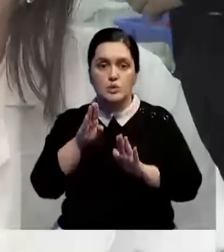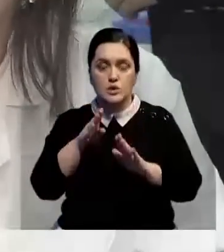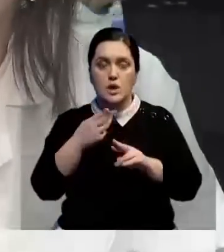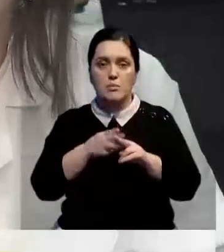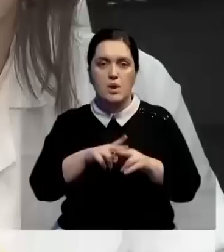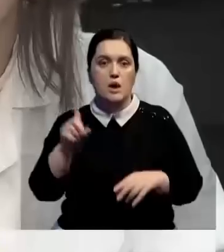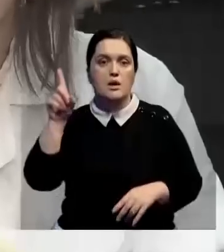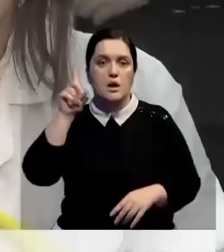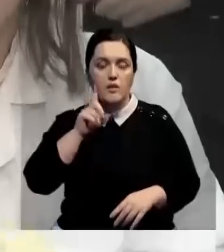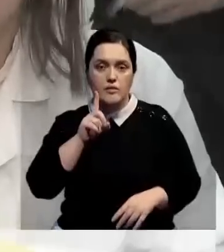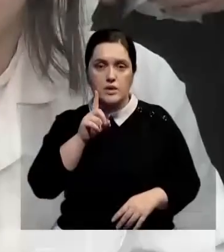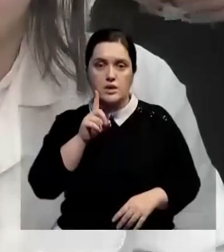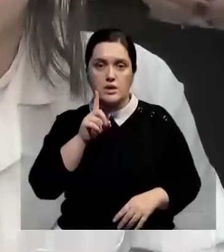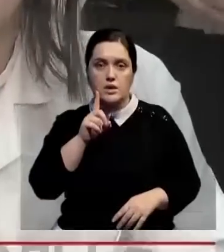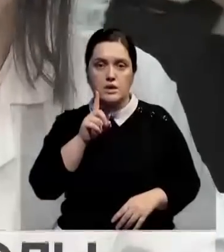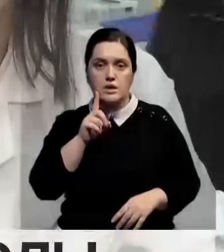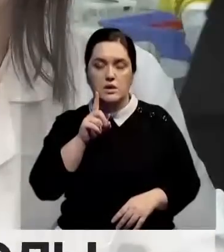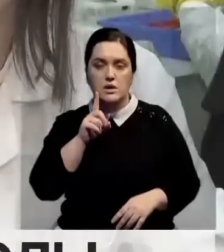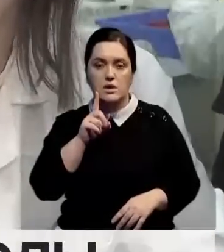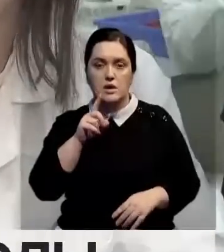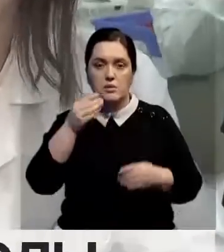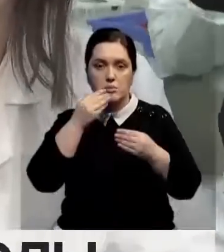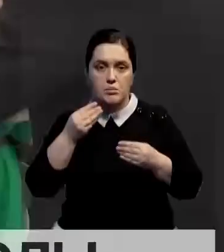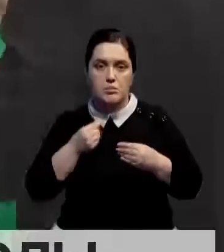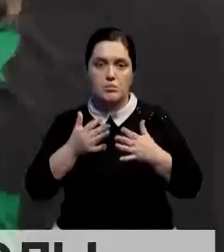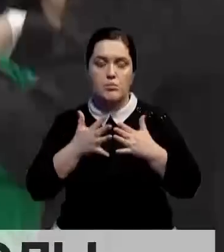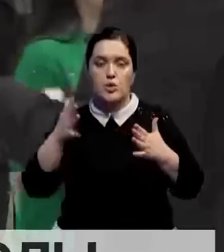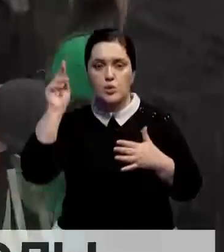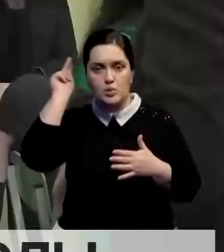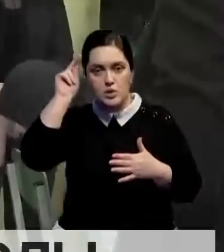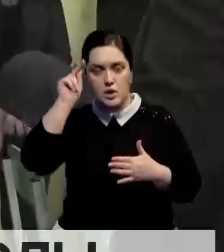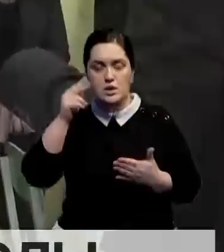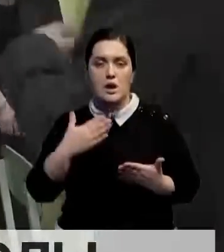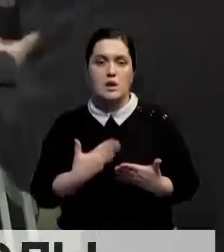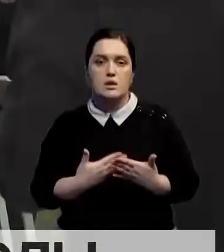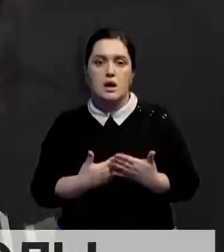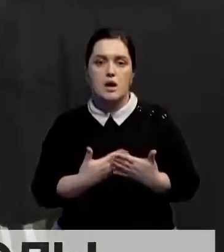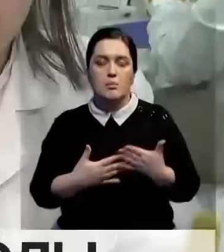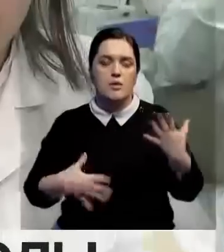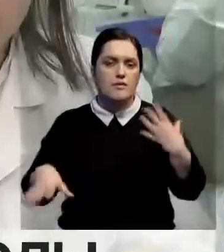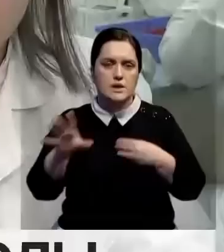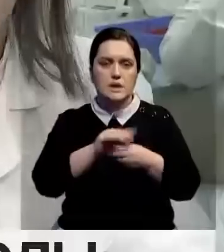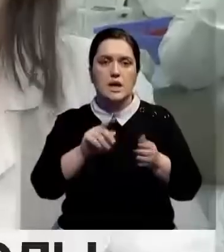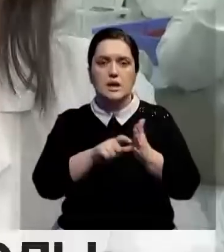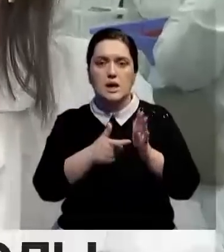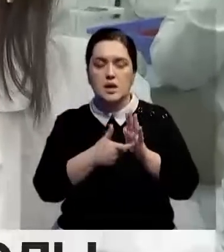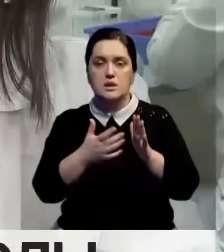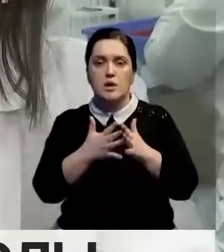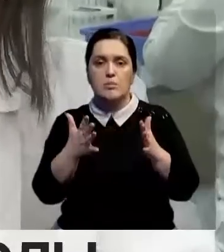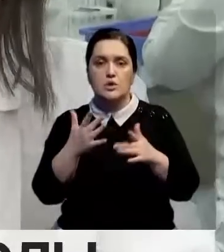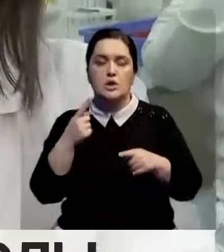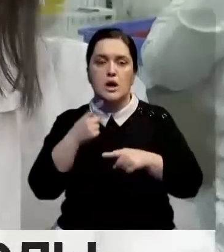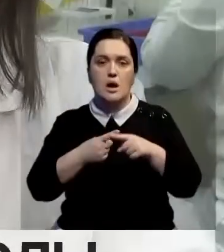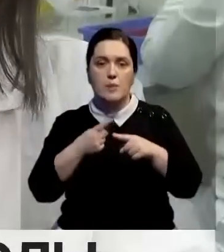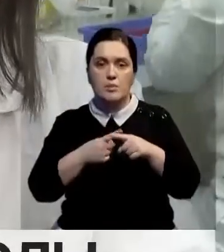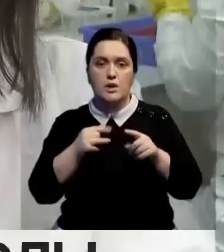сказать, комфортнее, даже прибавилась, так сказать, мотивацию больше учиться. Например, даже все классы, стало больше оборудования